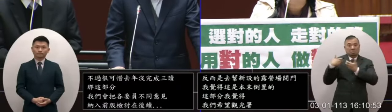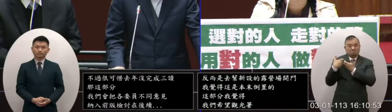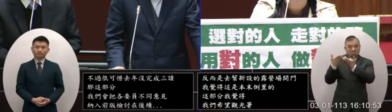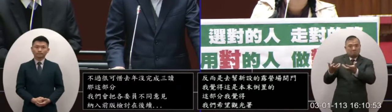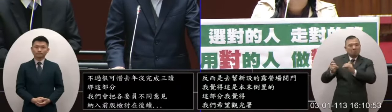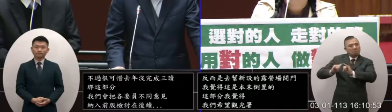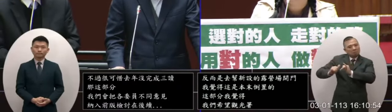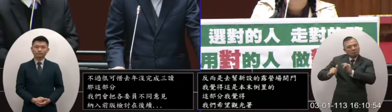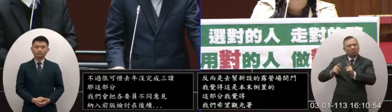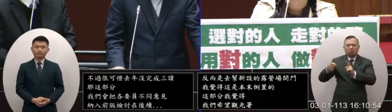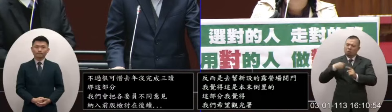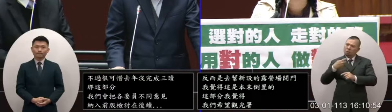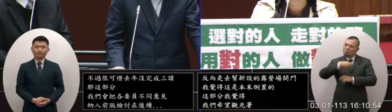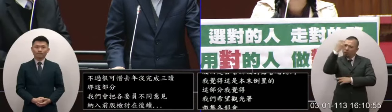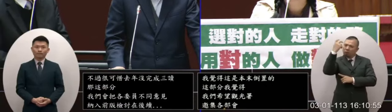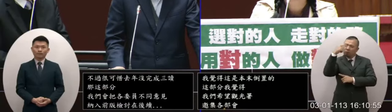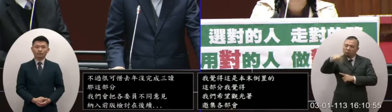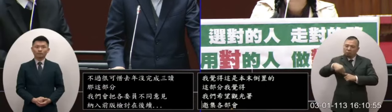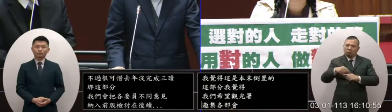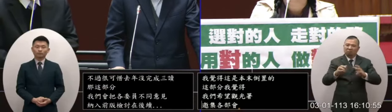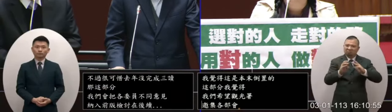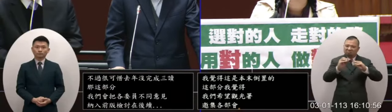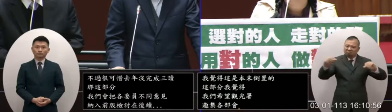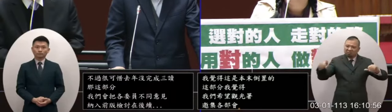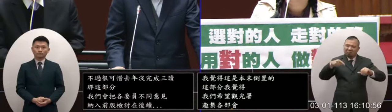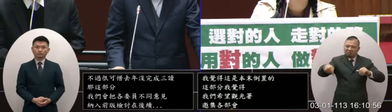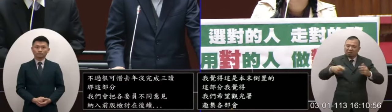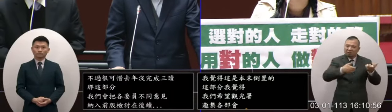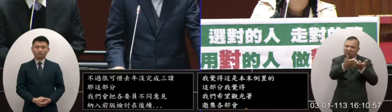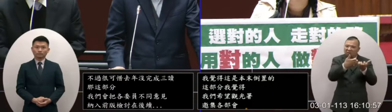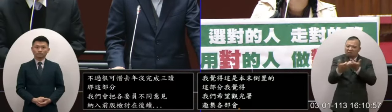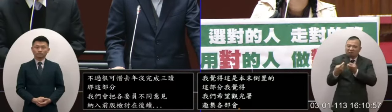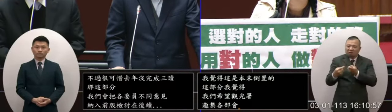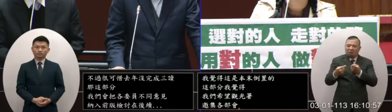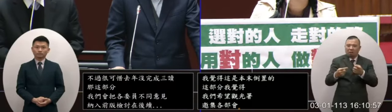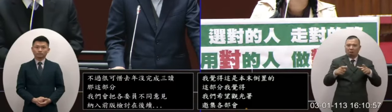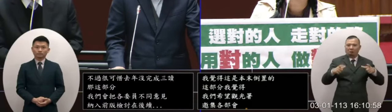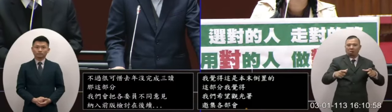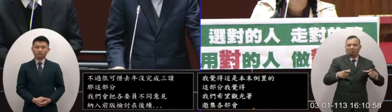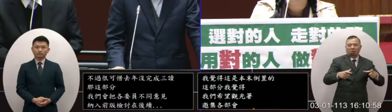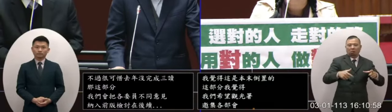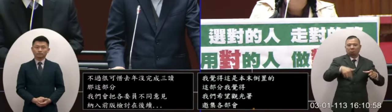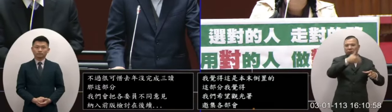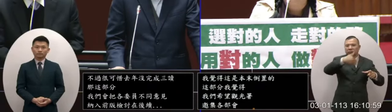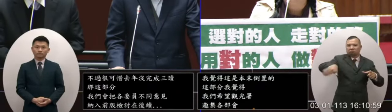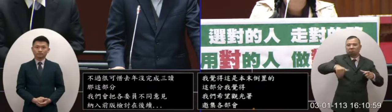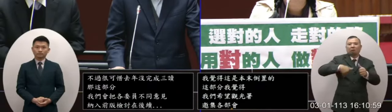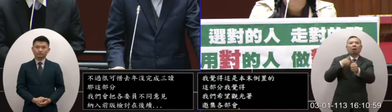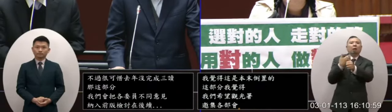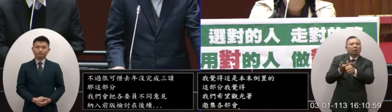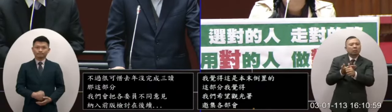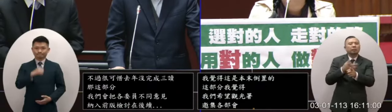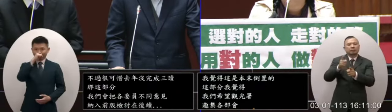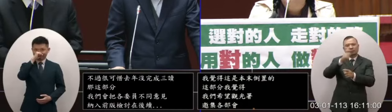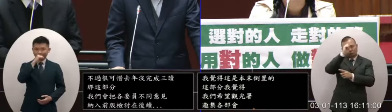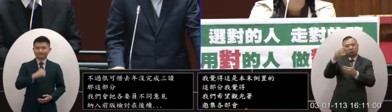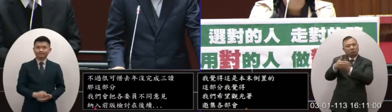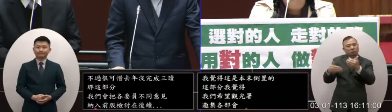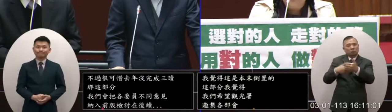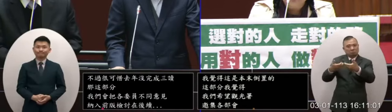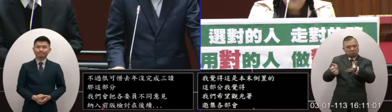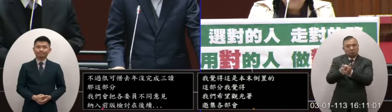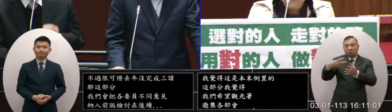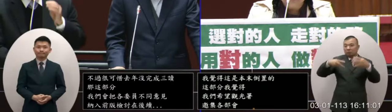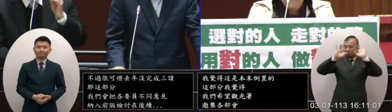画都是一大块的画，所以这个部分院长，我们可以来请我们交通部来重新检讨吗？ 好，